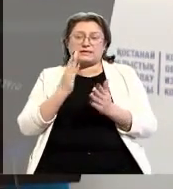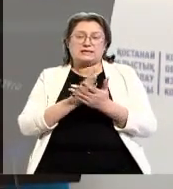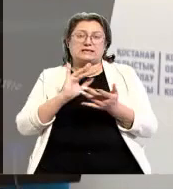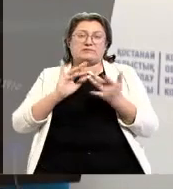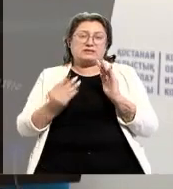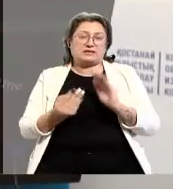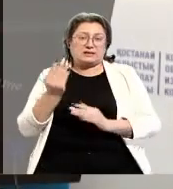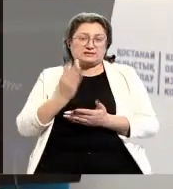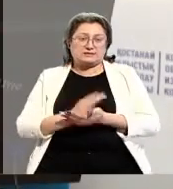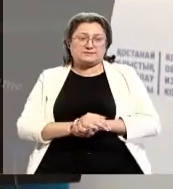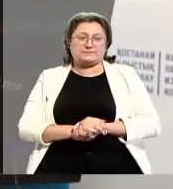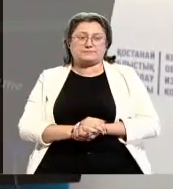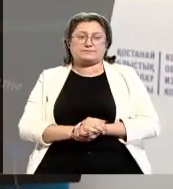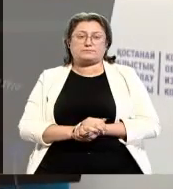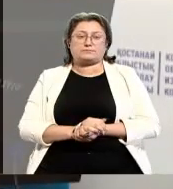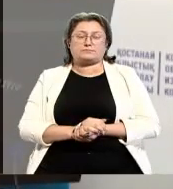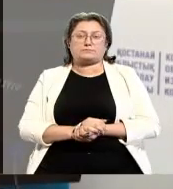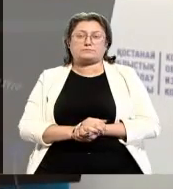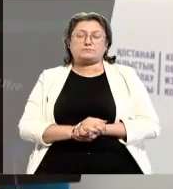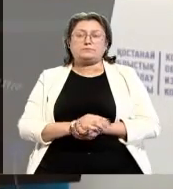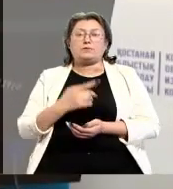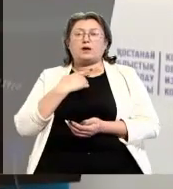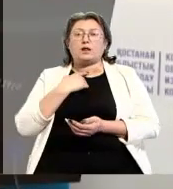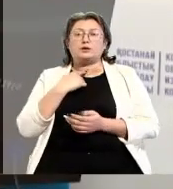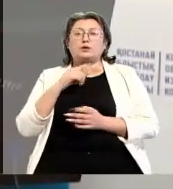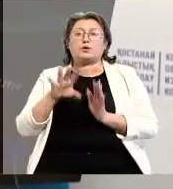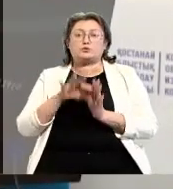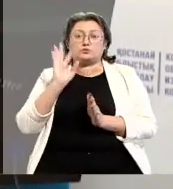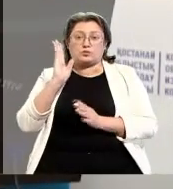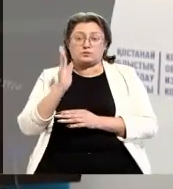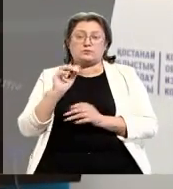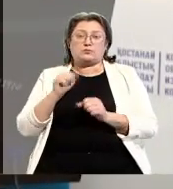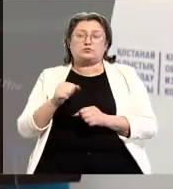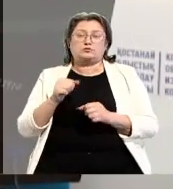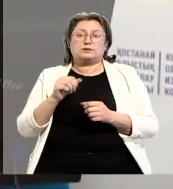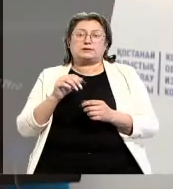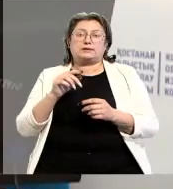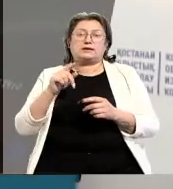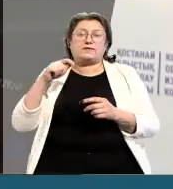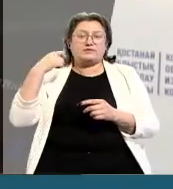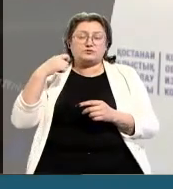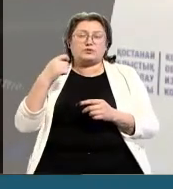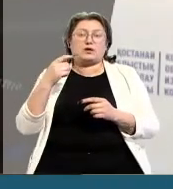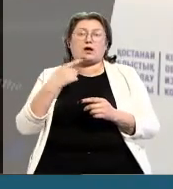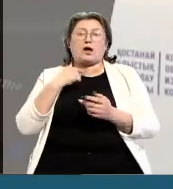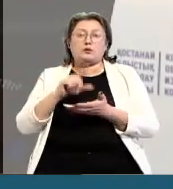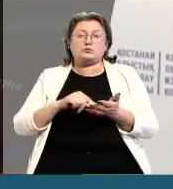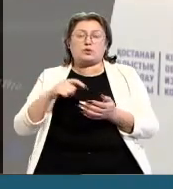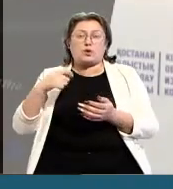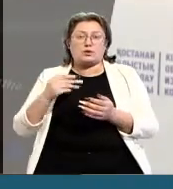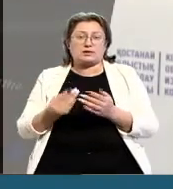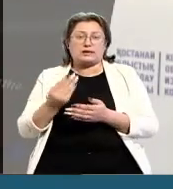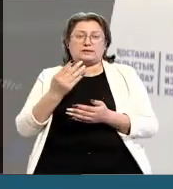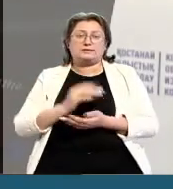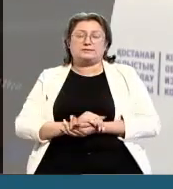толығымен жарияланады. Дауыс берушілер аудио-видео роликтерден өз учаскелерін қалай анықтайтынын біле алады. Бұдан бөлек Денис,